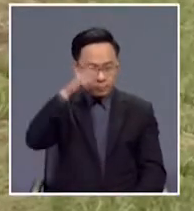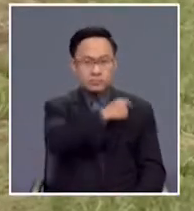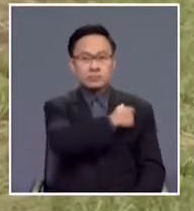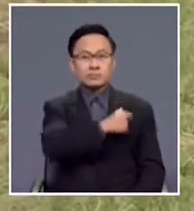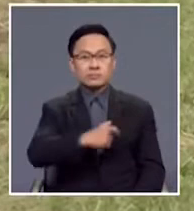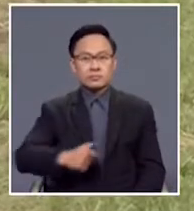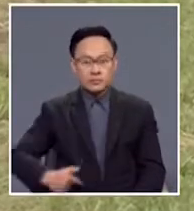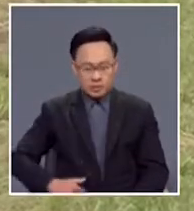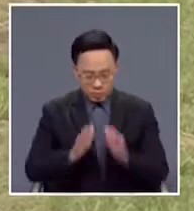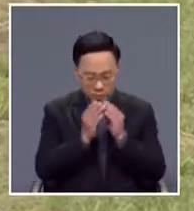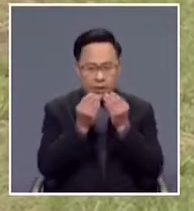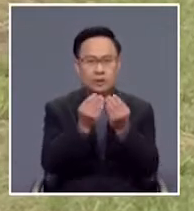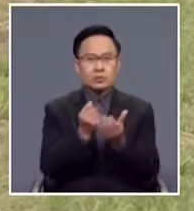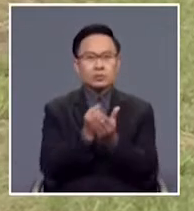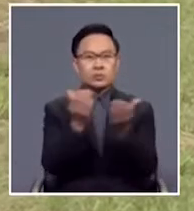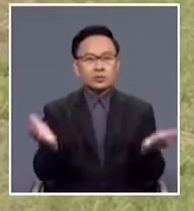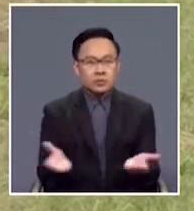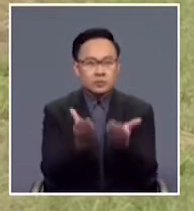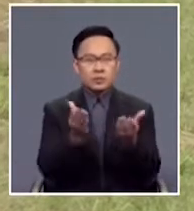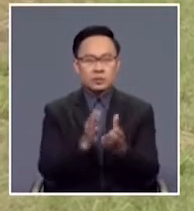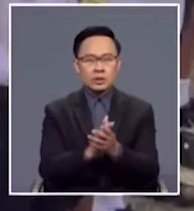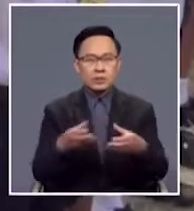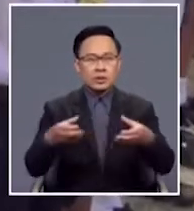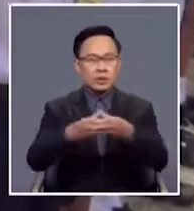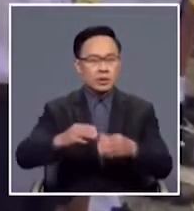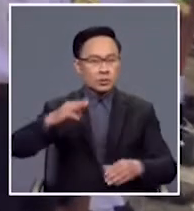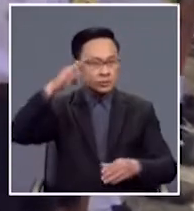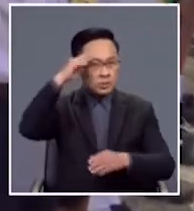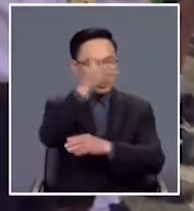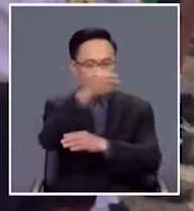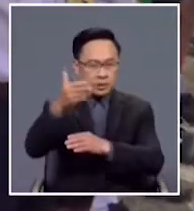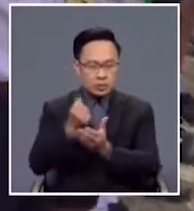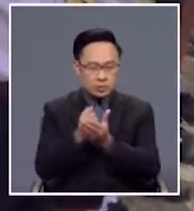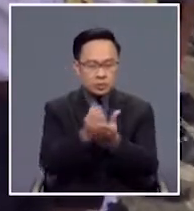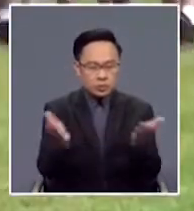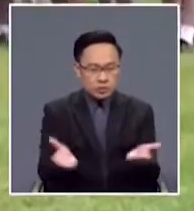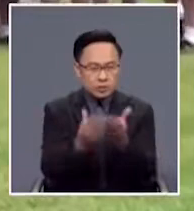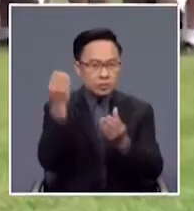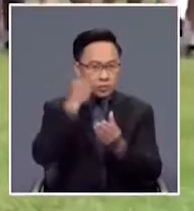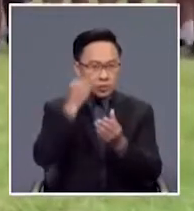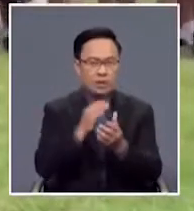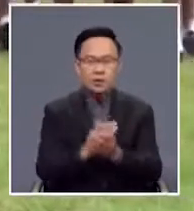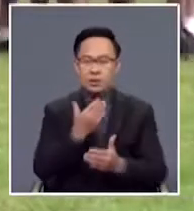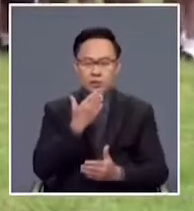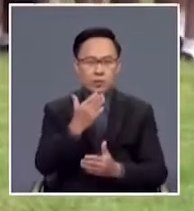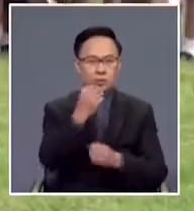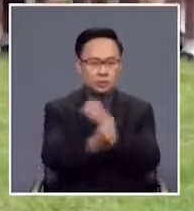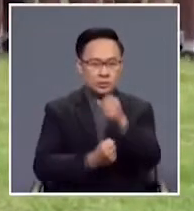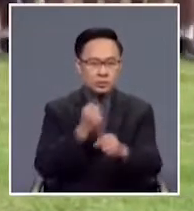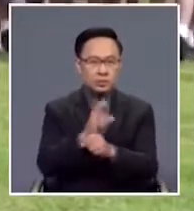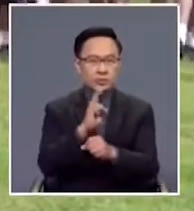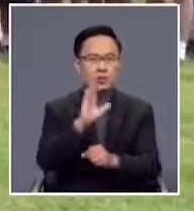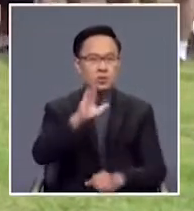พิตรที่ทรงมีพระมหากรุณาธิคุณแก่คณะลูกเสือแห่งชาติอย่างหาที่สุดมิได้ตลอดรัชสมัยของพระองค์จ